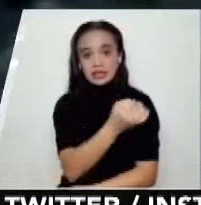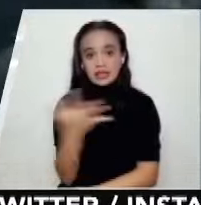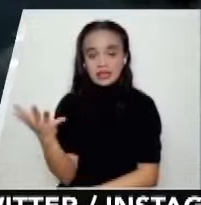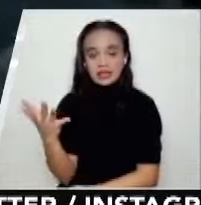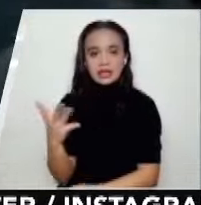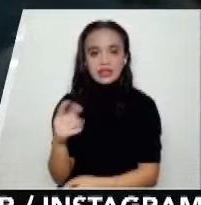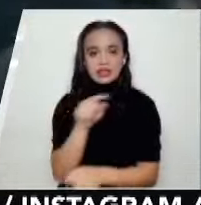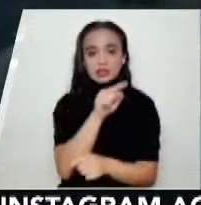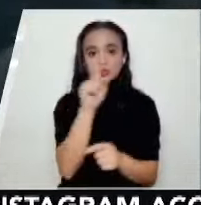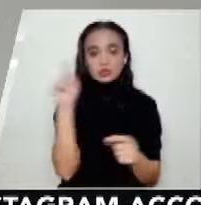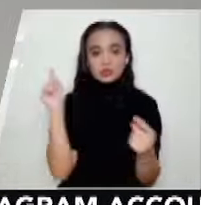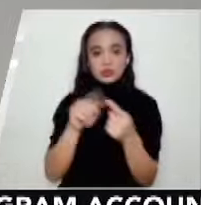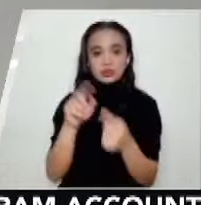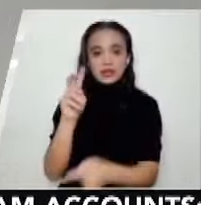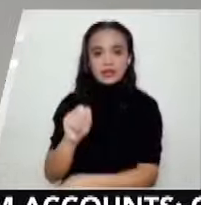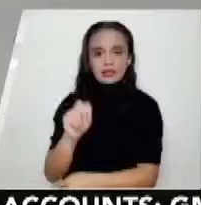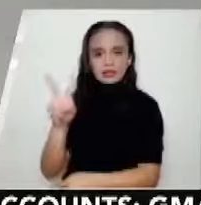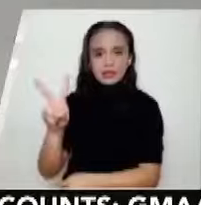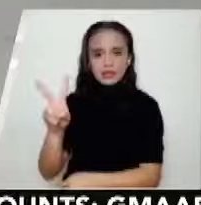Flyover.